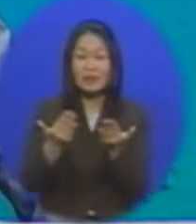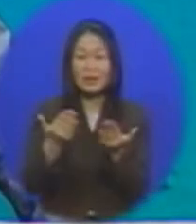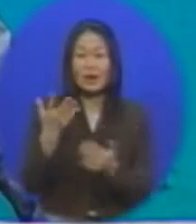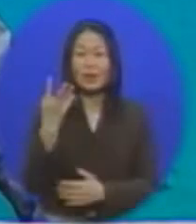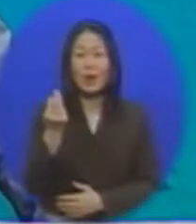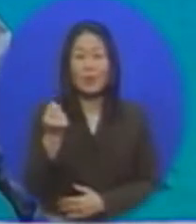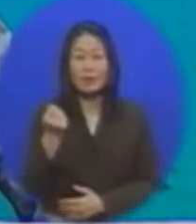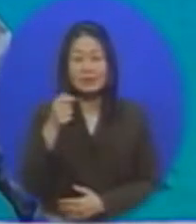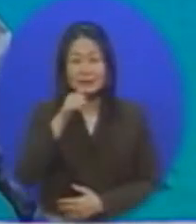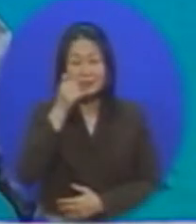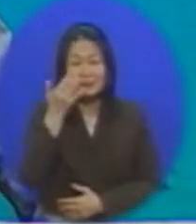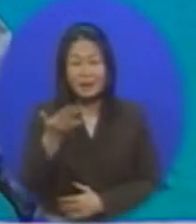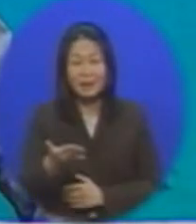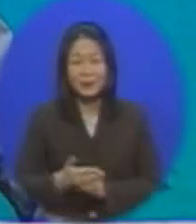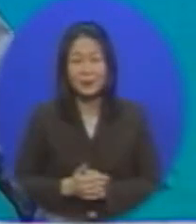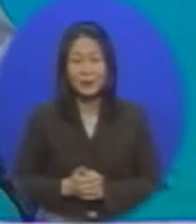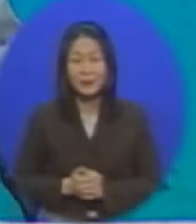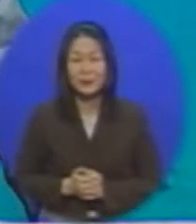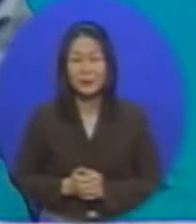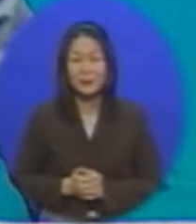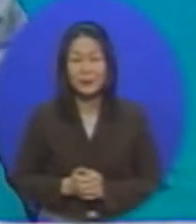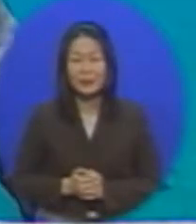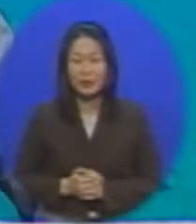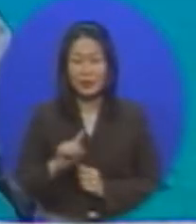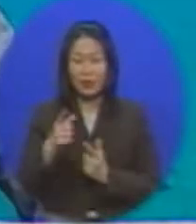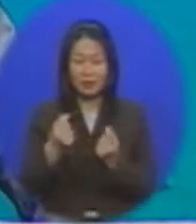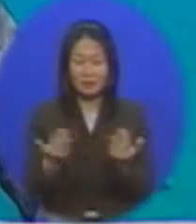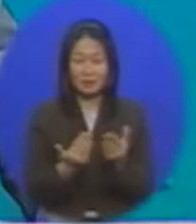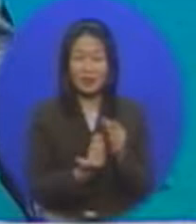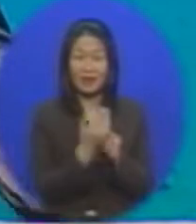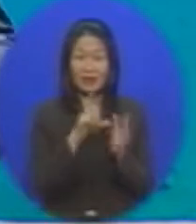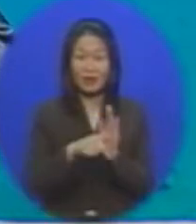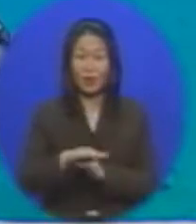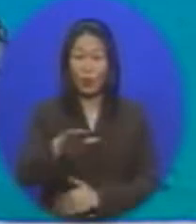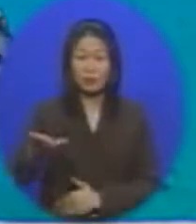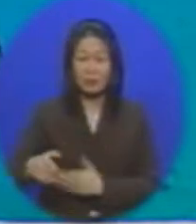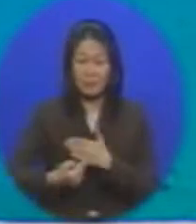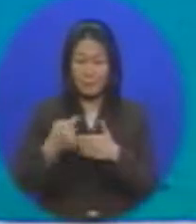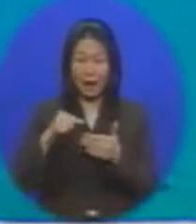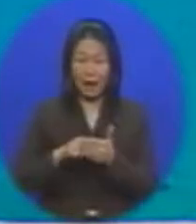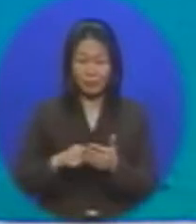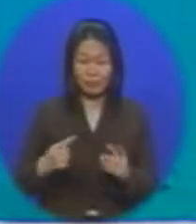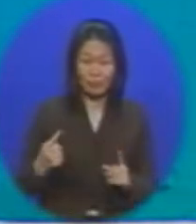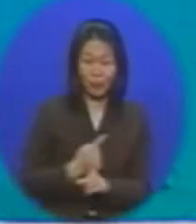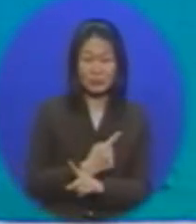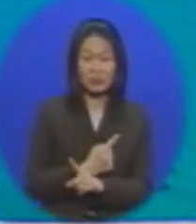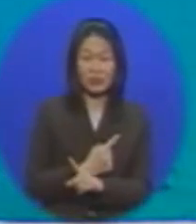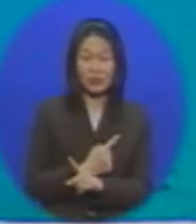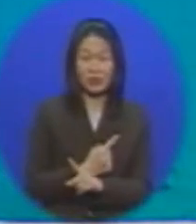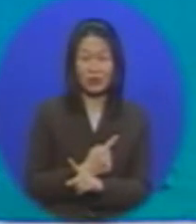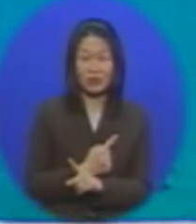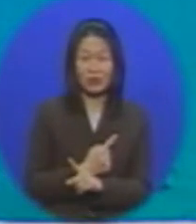있었나요 또 그와 같은 일이 생길 때 여러분은 마음도 바꾸어서